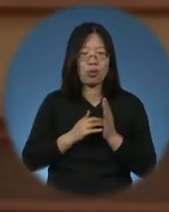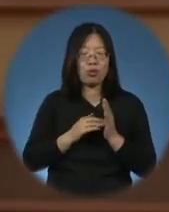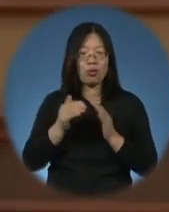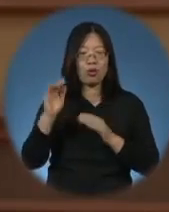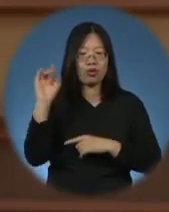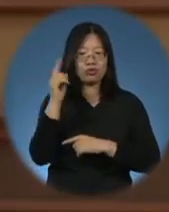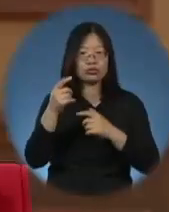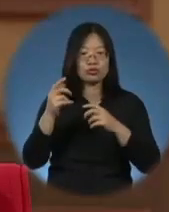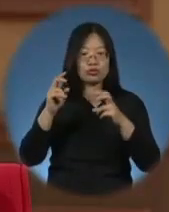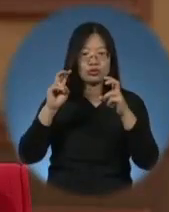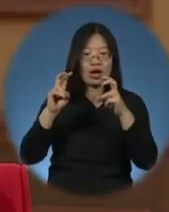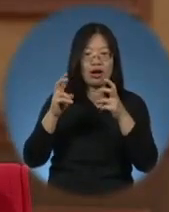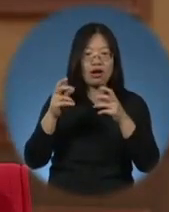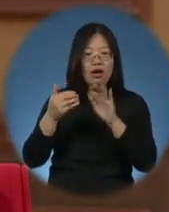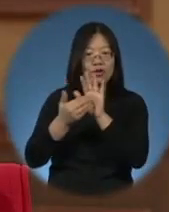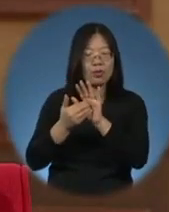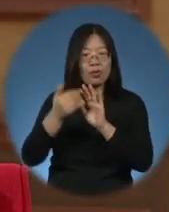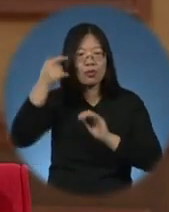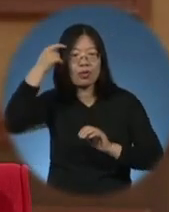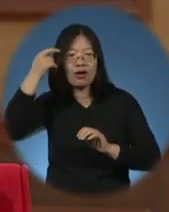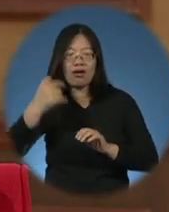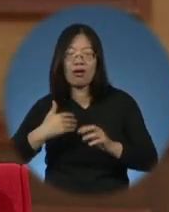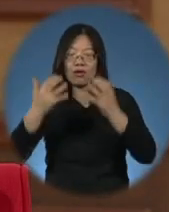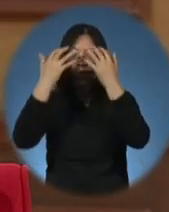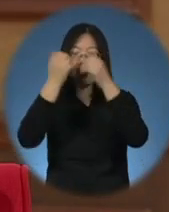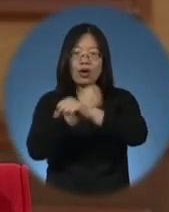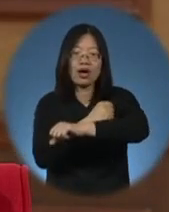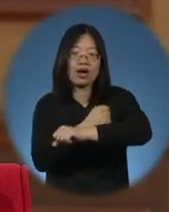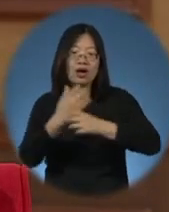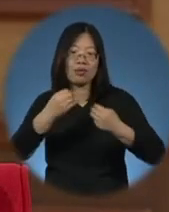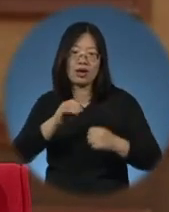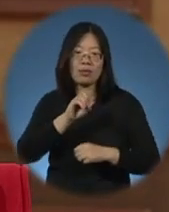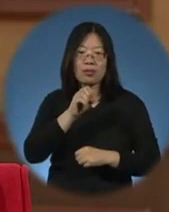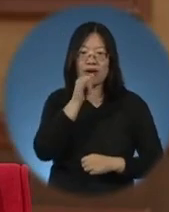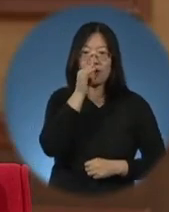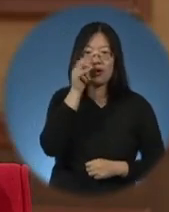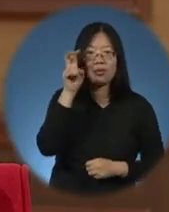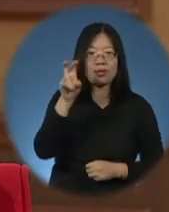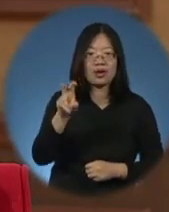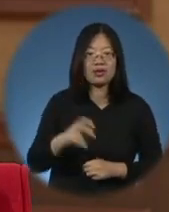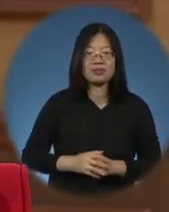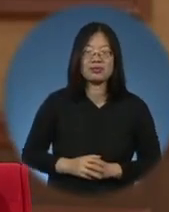저걸 거부했지? 우리가 지금 얼마나 고생하는데 뭐 이런 얘기가 나올 수도 있을 겁니다.